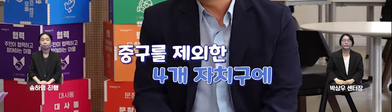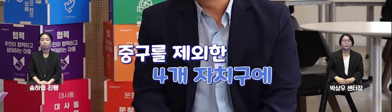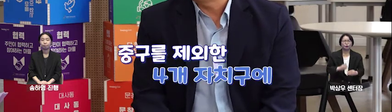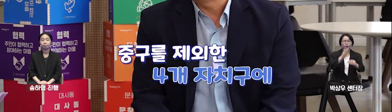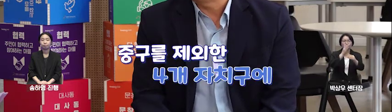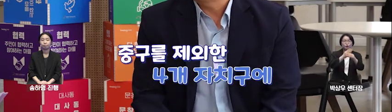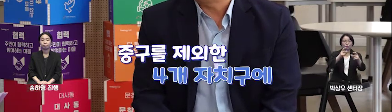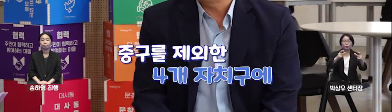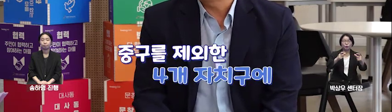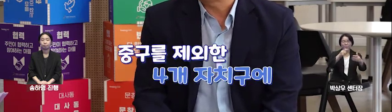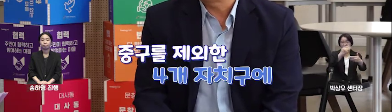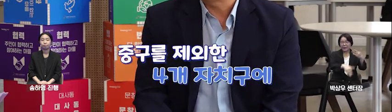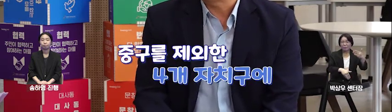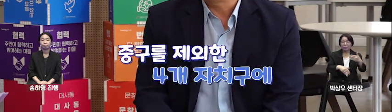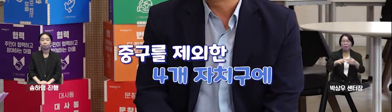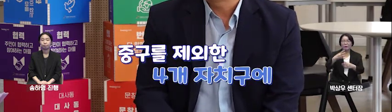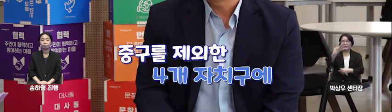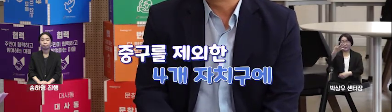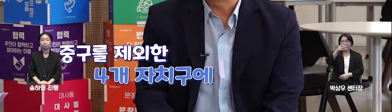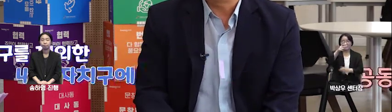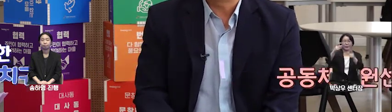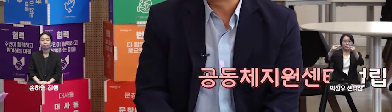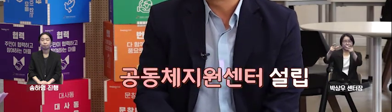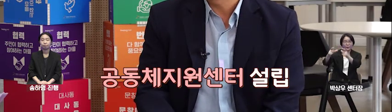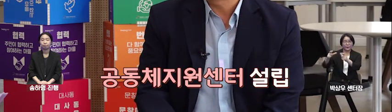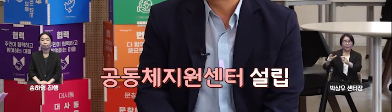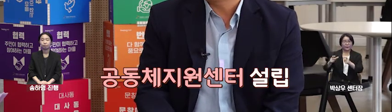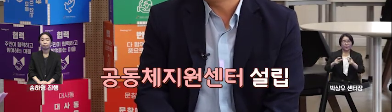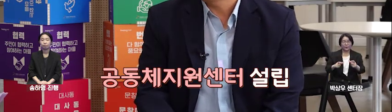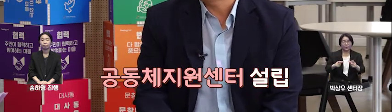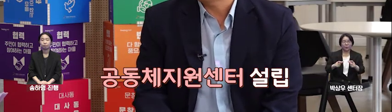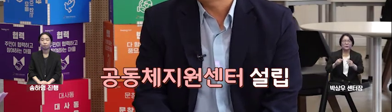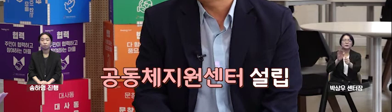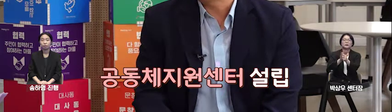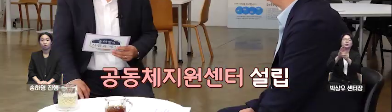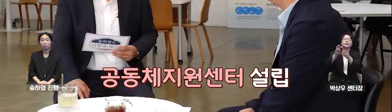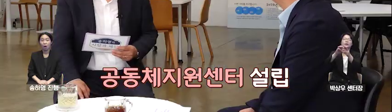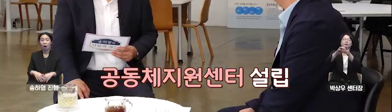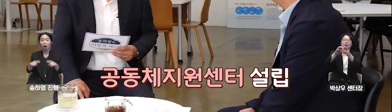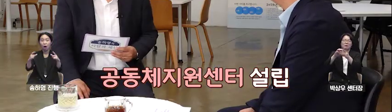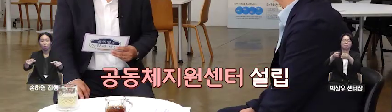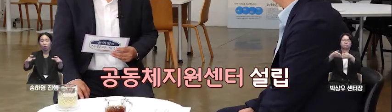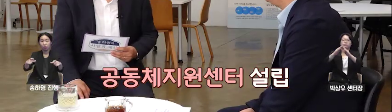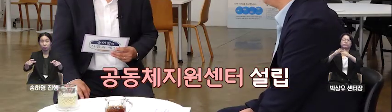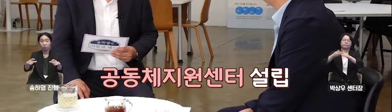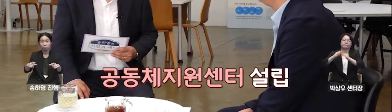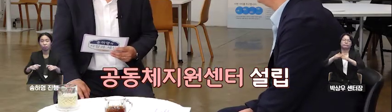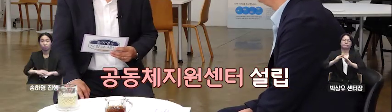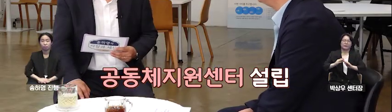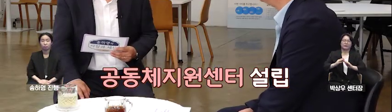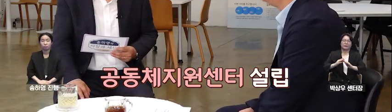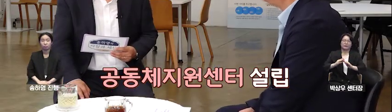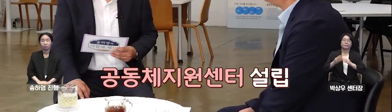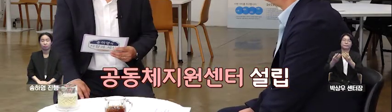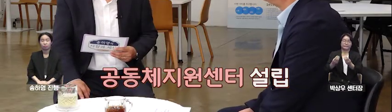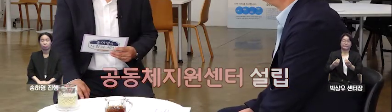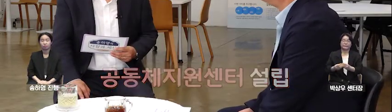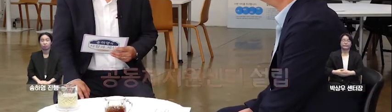중구를 제외하고 4개 자치구에 그 공동체 지원센터가 다 설립이 이제 되었습니다.